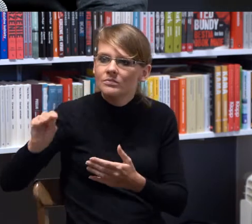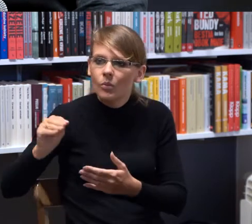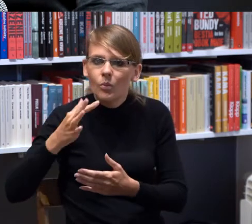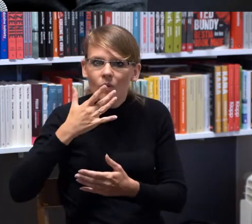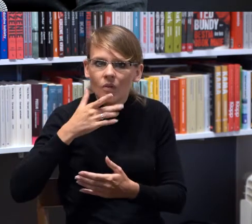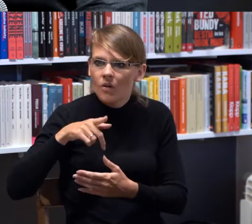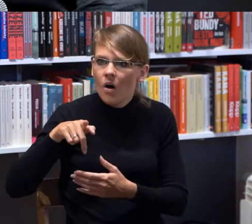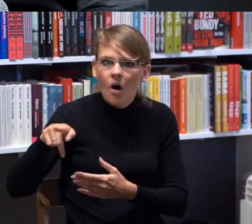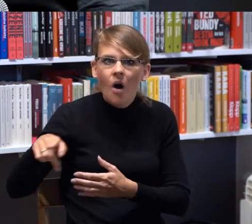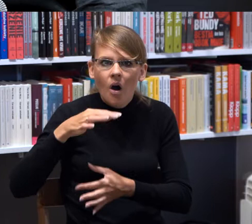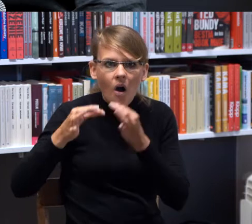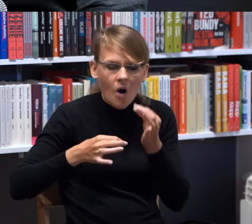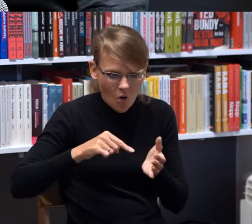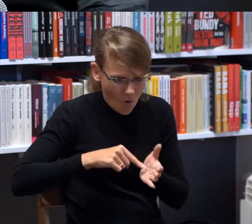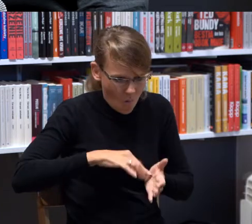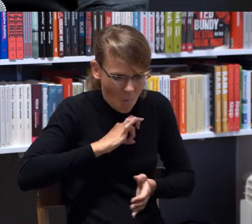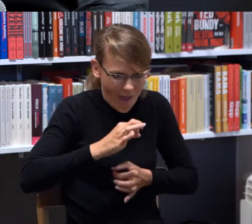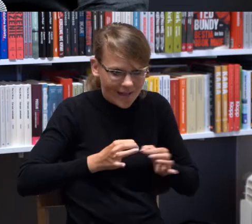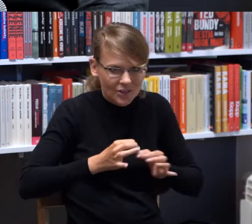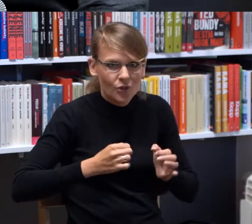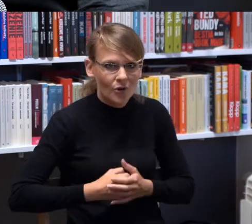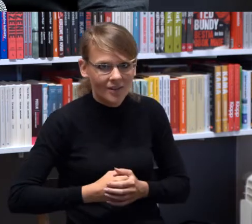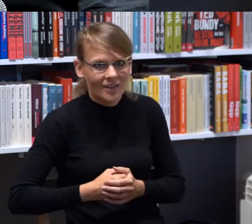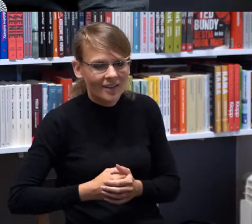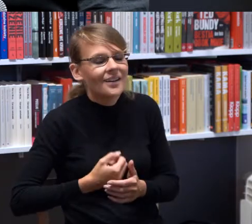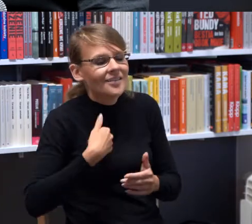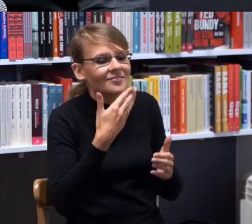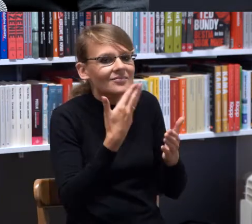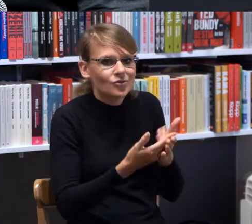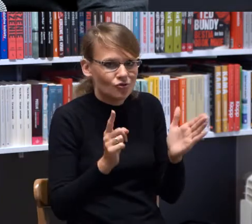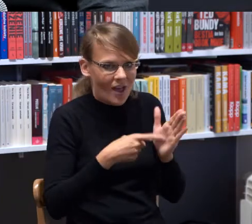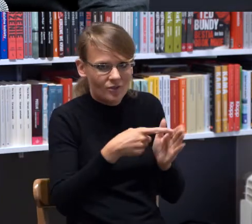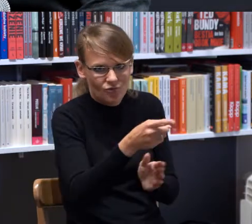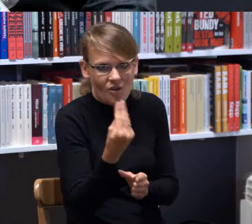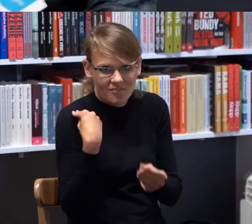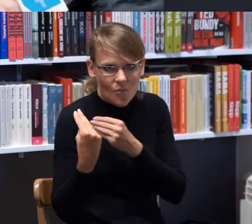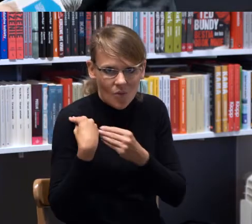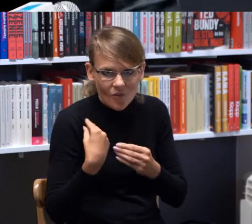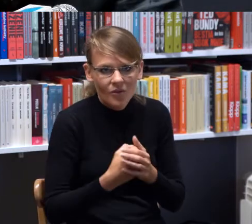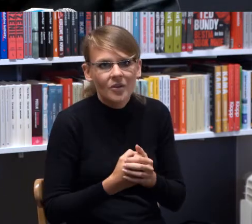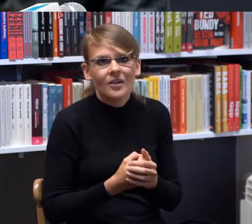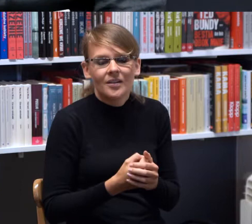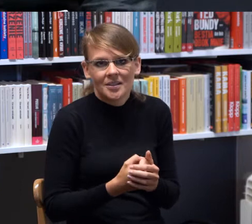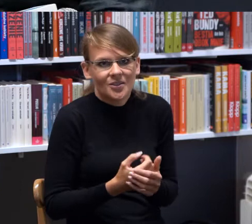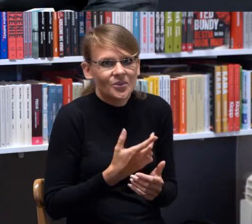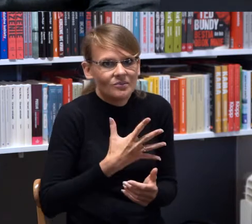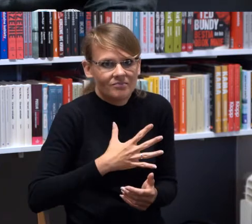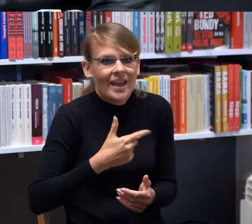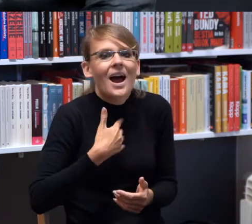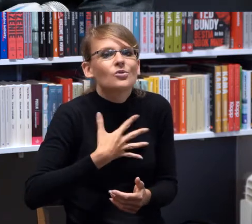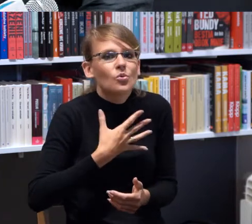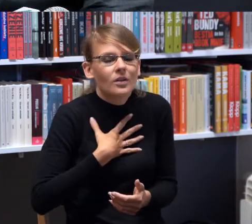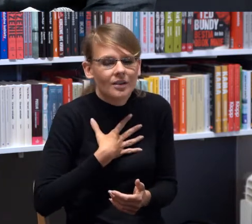Pani moją historię? No muszę przyznać, że często to słyszę i czuję, to jest dziwne to, co ja czuję,